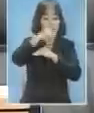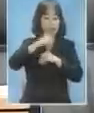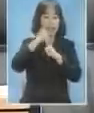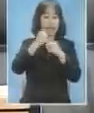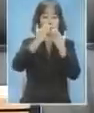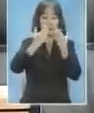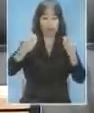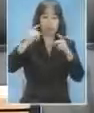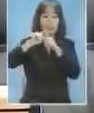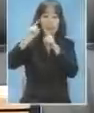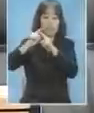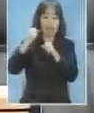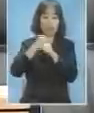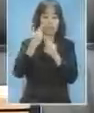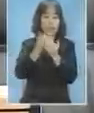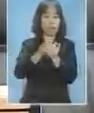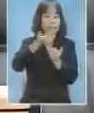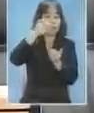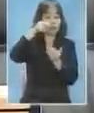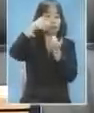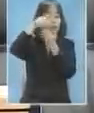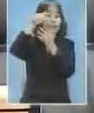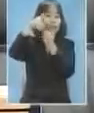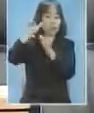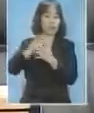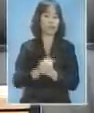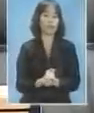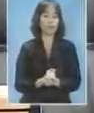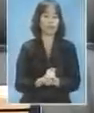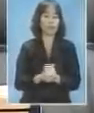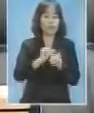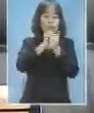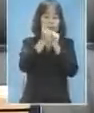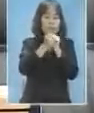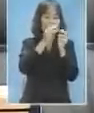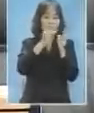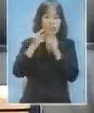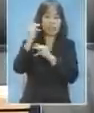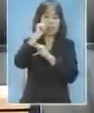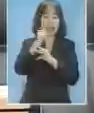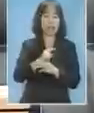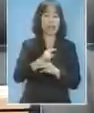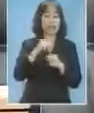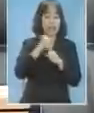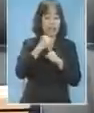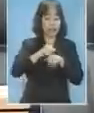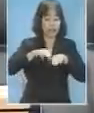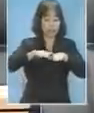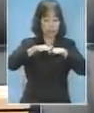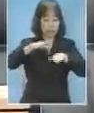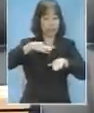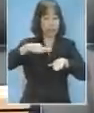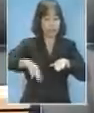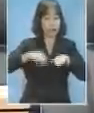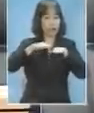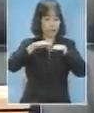าที่มีมูลค่าสูงขึ้นเปรียบง่ายๆคือการเปลี่ยนจากประเทศที่ผลิตเสื้อผ้าเย็บโหลเนี่ยครับรับ